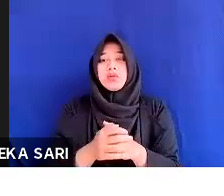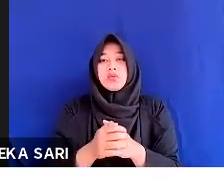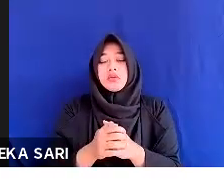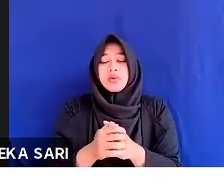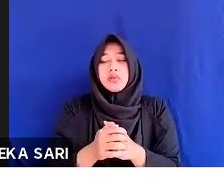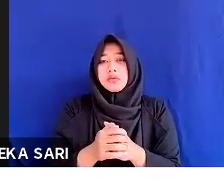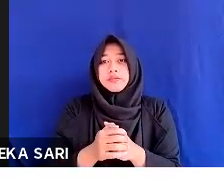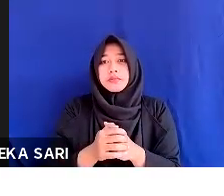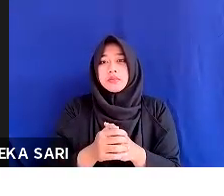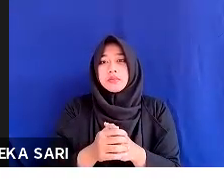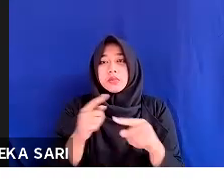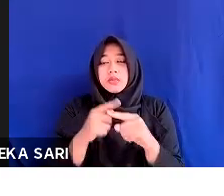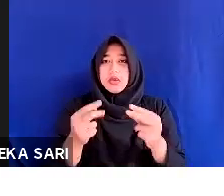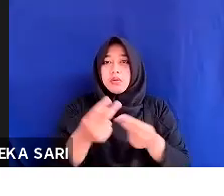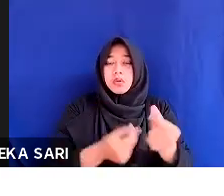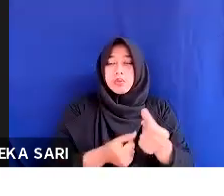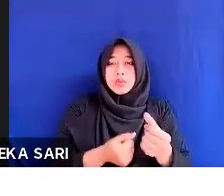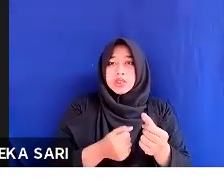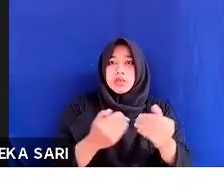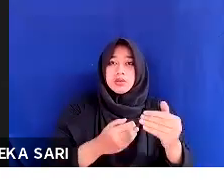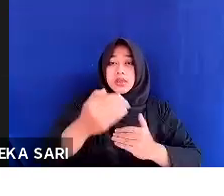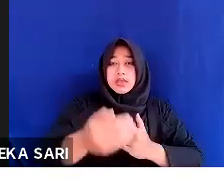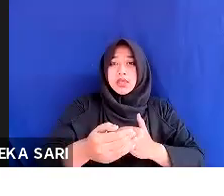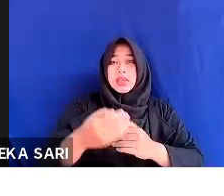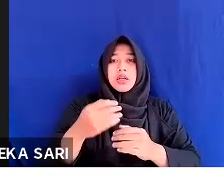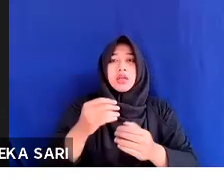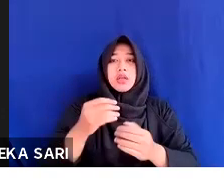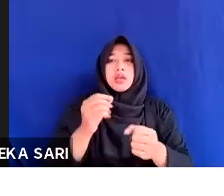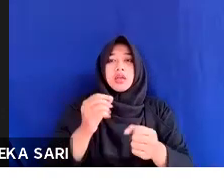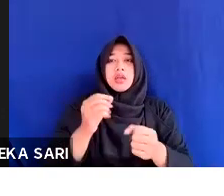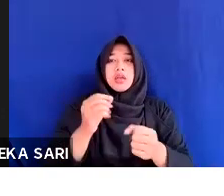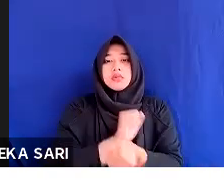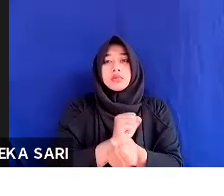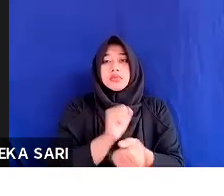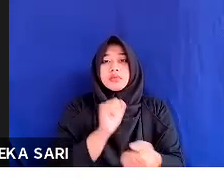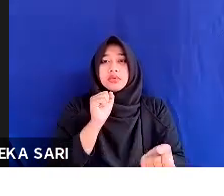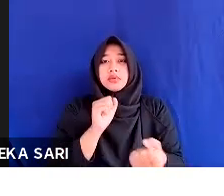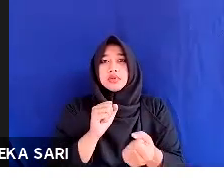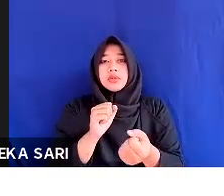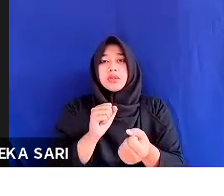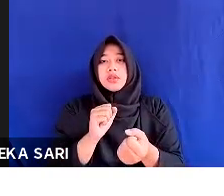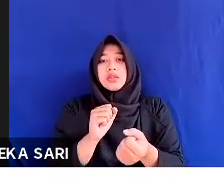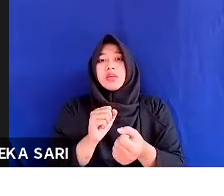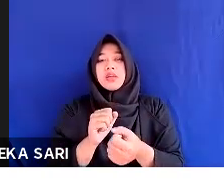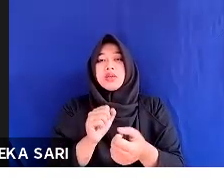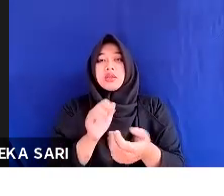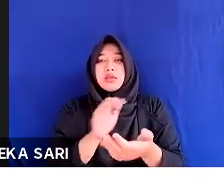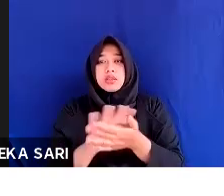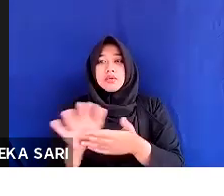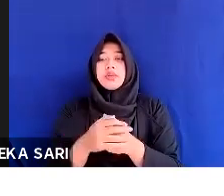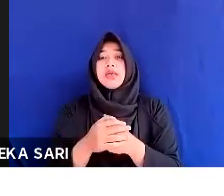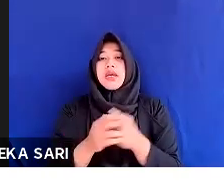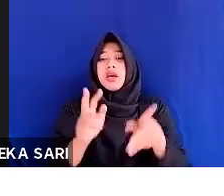bisnis berjalan, lapangan kerja ada, ini kan dampaknya ke ekonomi tidak terlalu besar. Karena pada akhirnya kalau